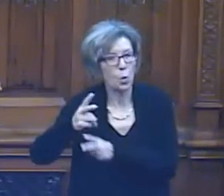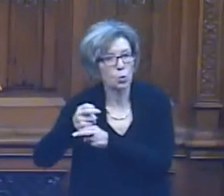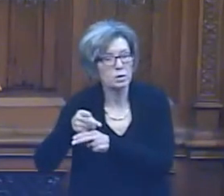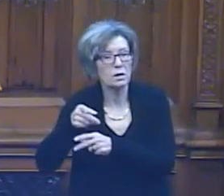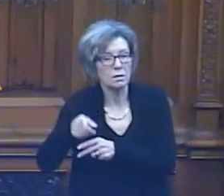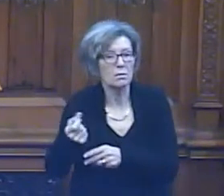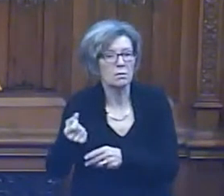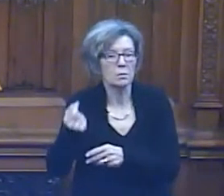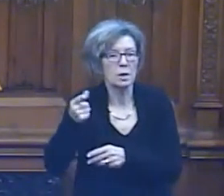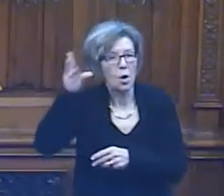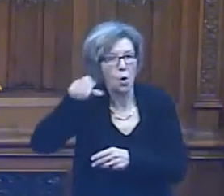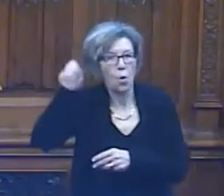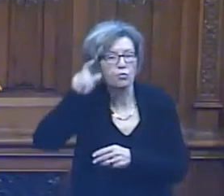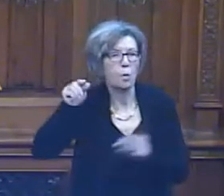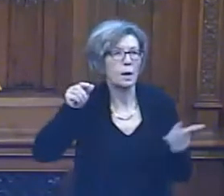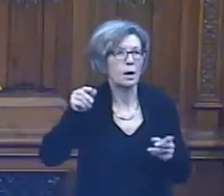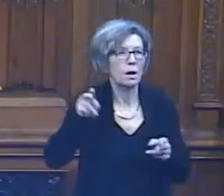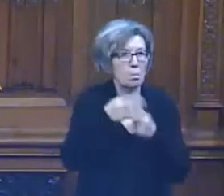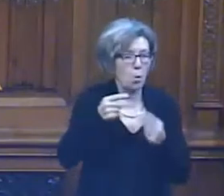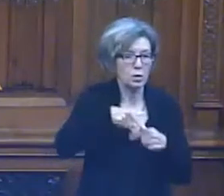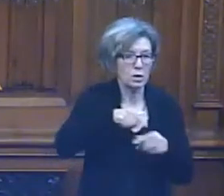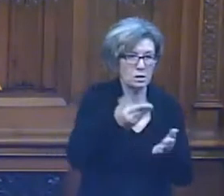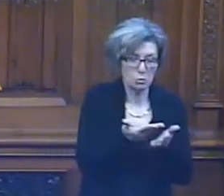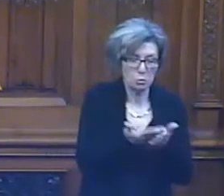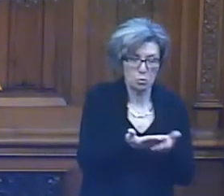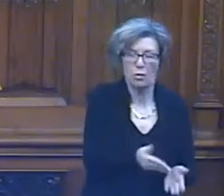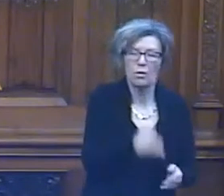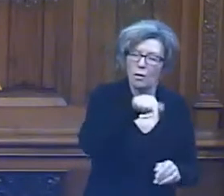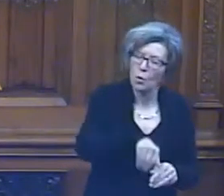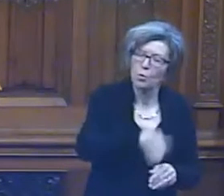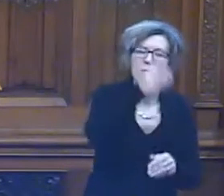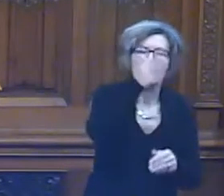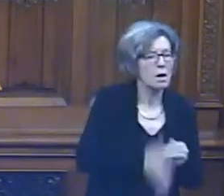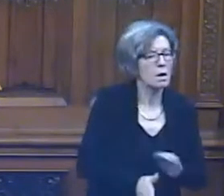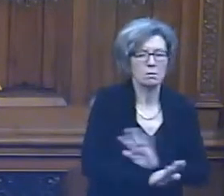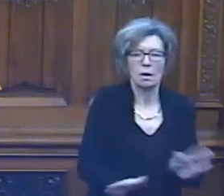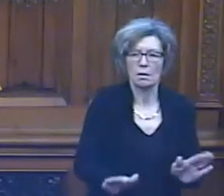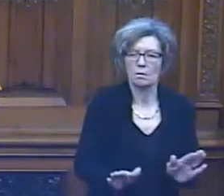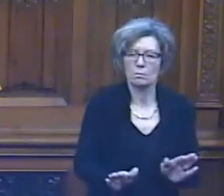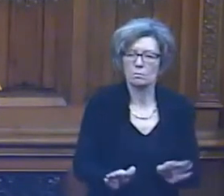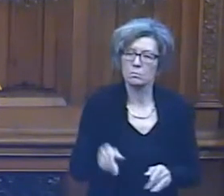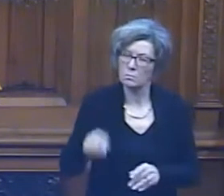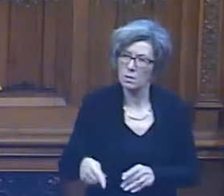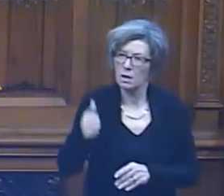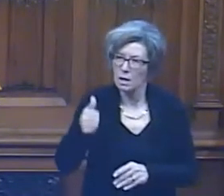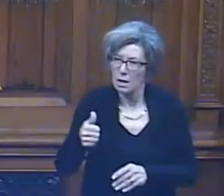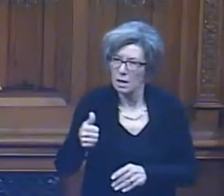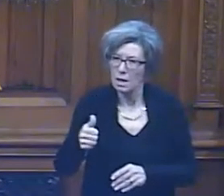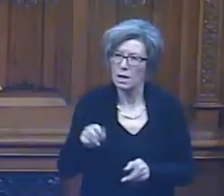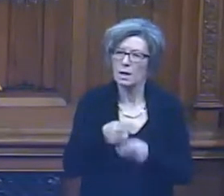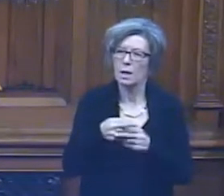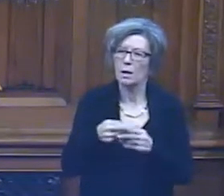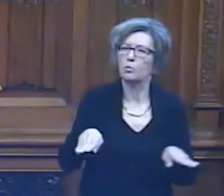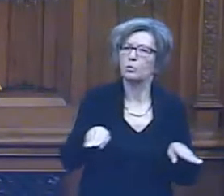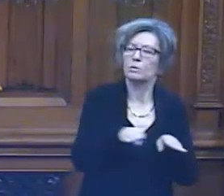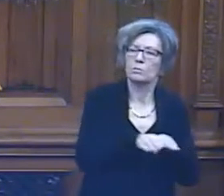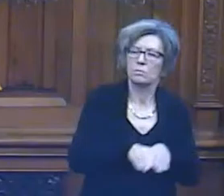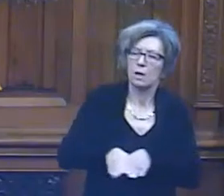allem auch von ÖVP-Bundesländern vorangetrieben, beenden müssen und selbstverständlich eine